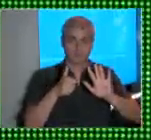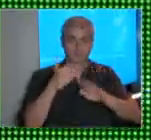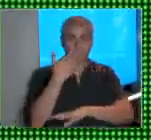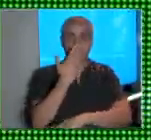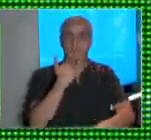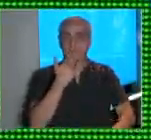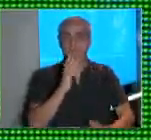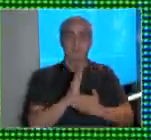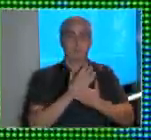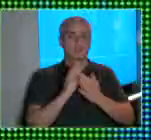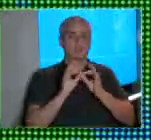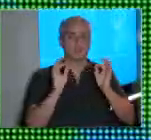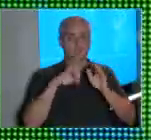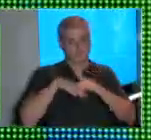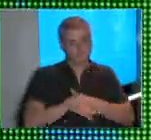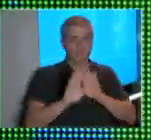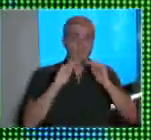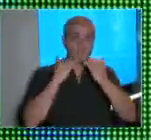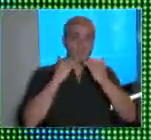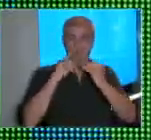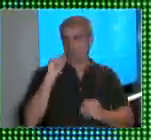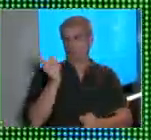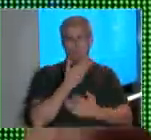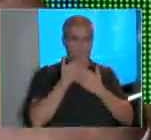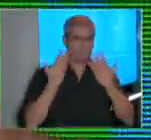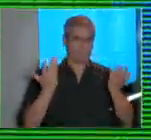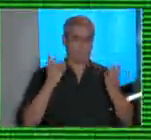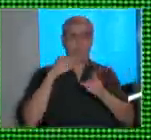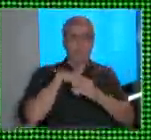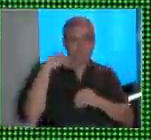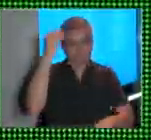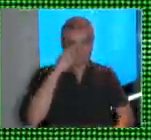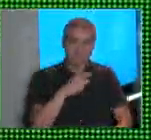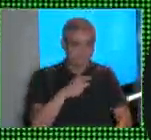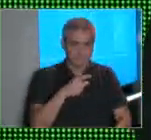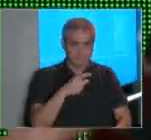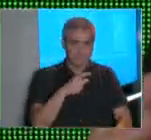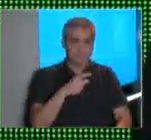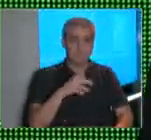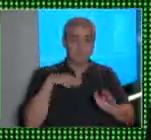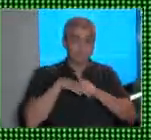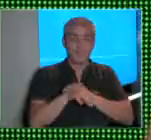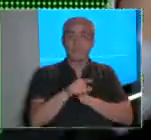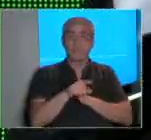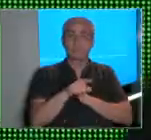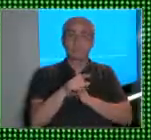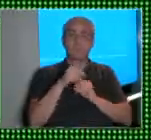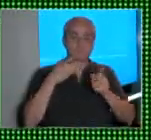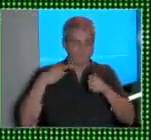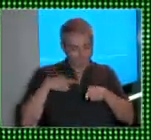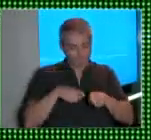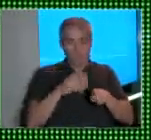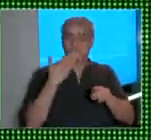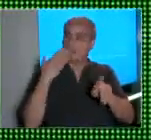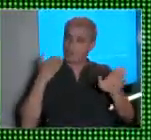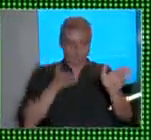מדינת ישראל החליטה לפתוח את מנהרת הכותל, כאשר לכולם ברור, כולל הפלסטינים, שהמנהרה הזו הולכת במקביל